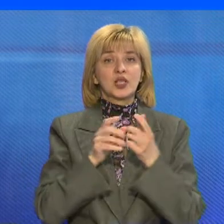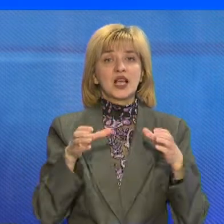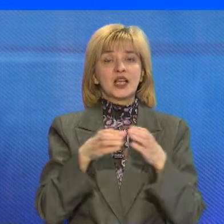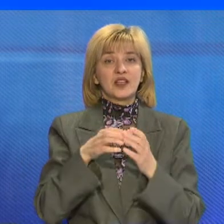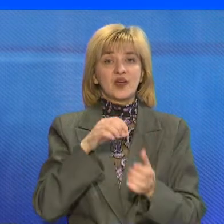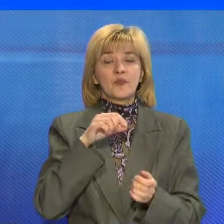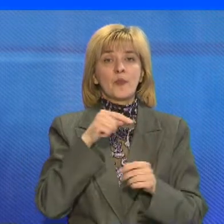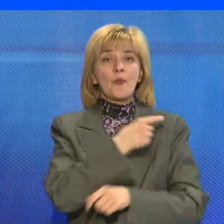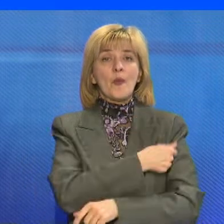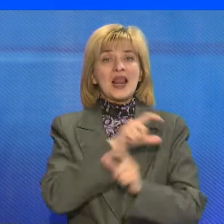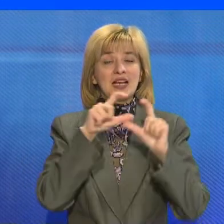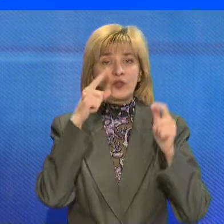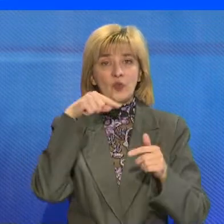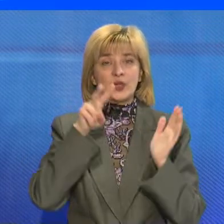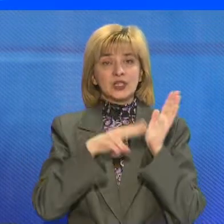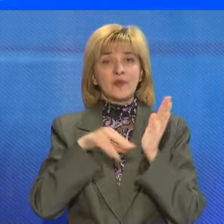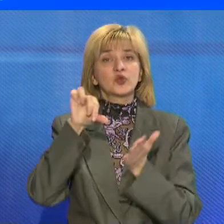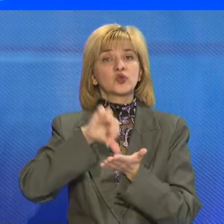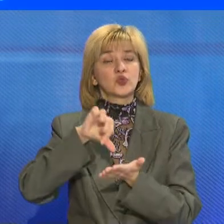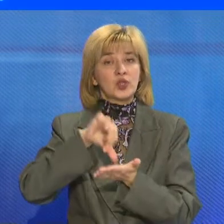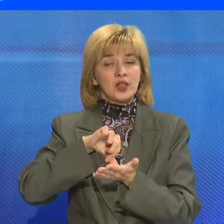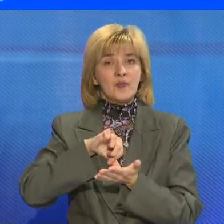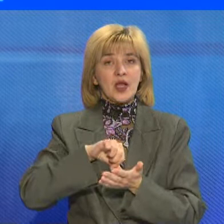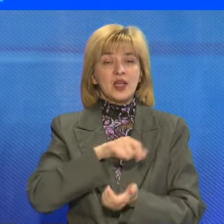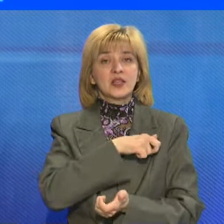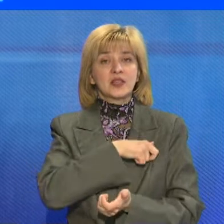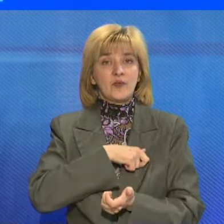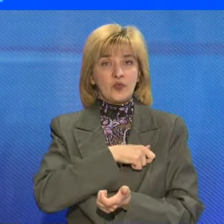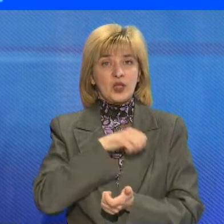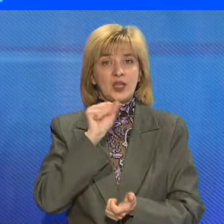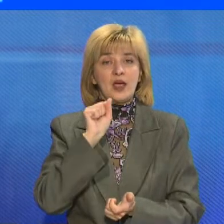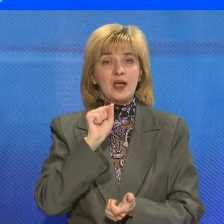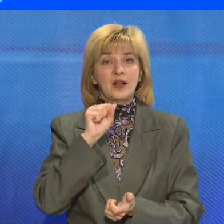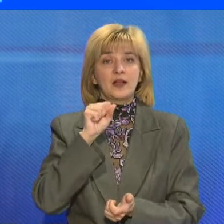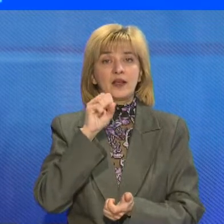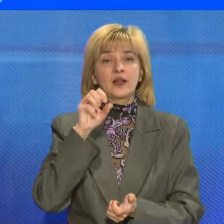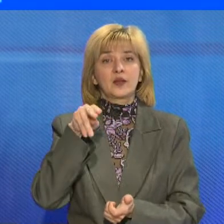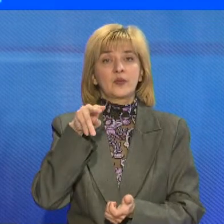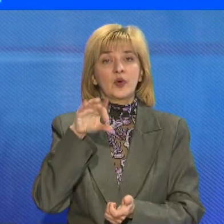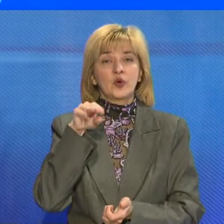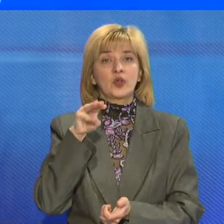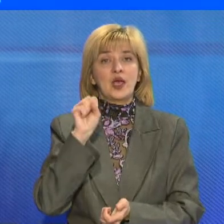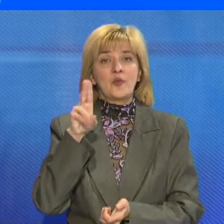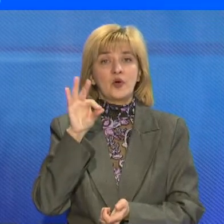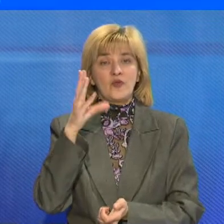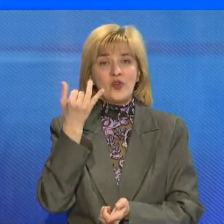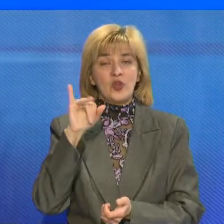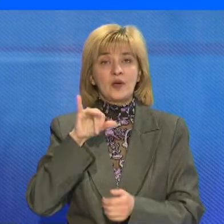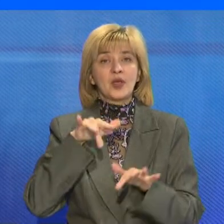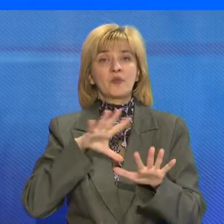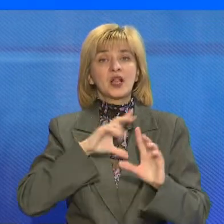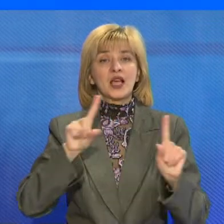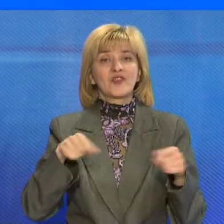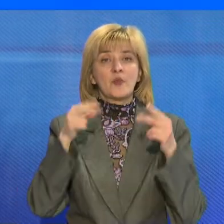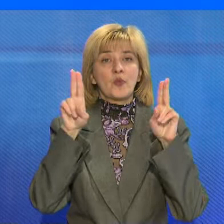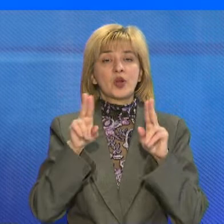Гродна прайшла з удзелам Алены Патапавай, дэпутата Палаты прадстаўнікоў Нацыянальнага сходу Беларусі. Мерапрыемства было пабудавана па